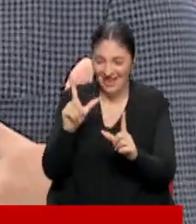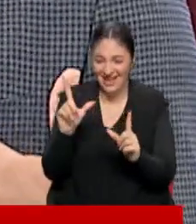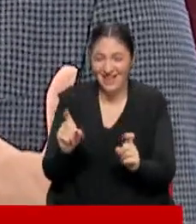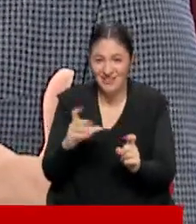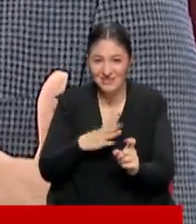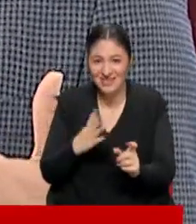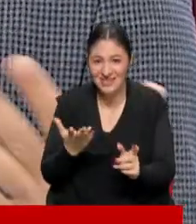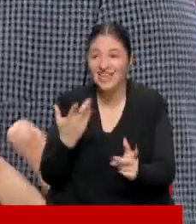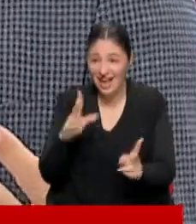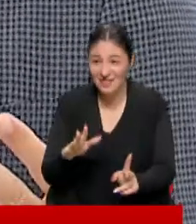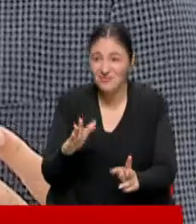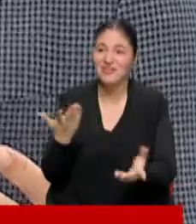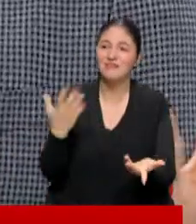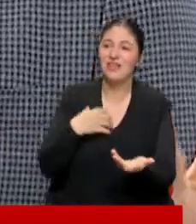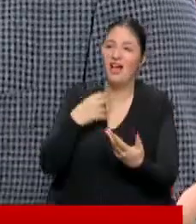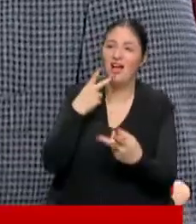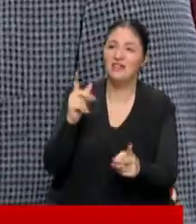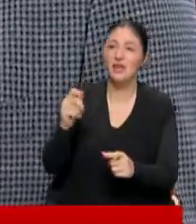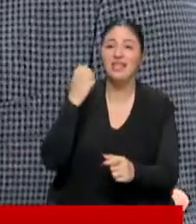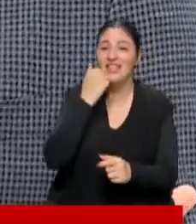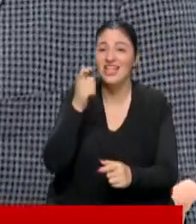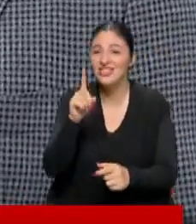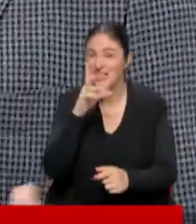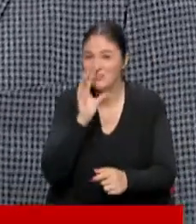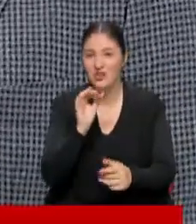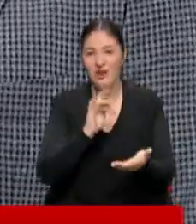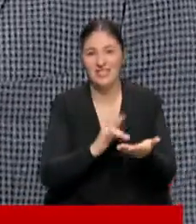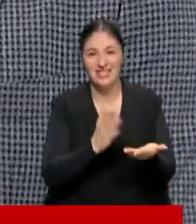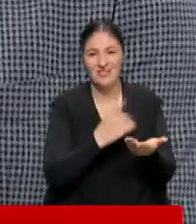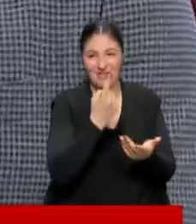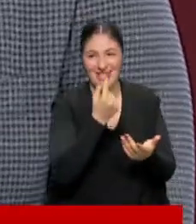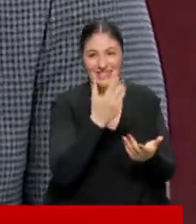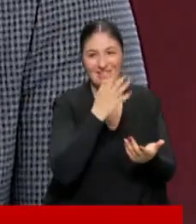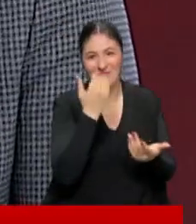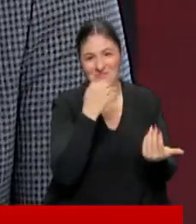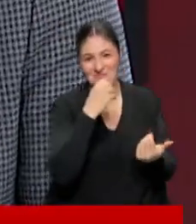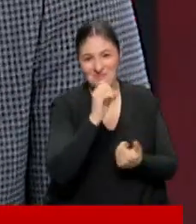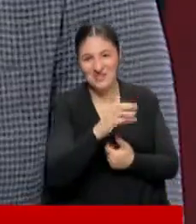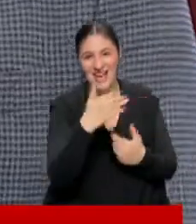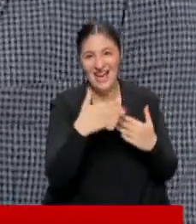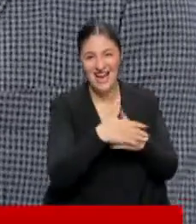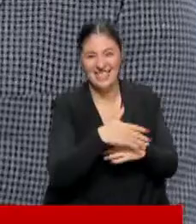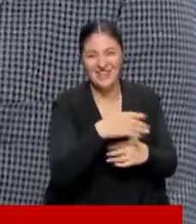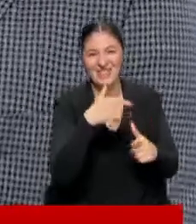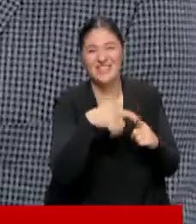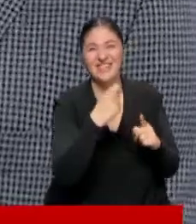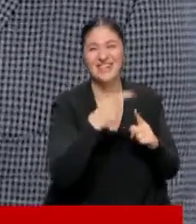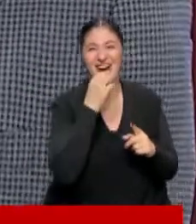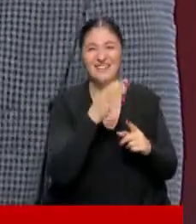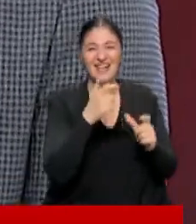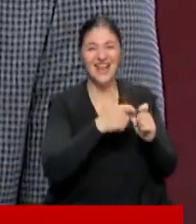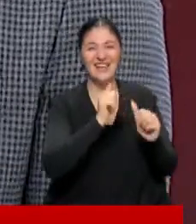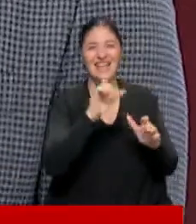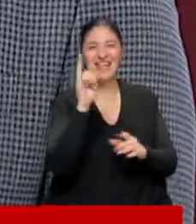mı kalmadı yalancı kimmiş orta sayfaya da biraz kuris bırakıyor musun Akşam FOX Haber Genel